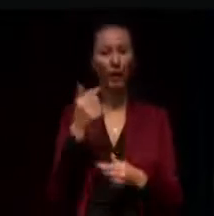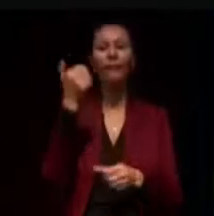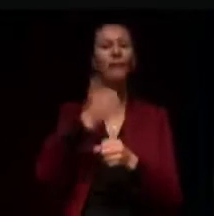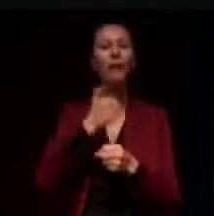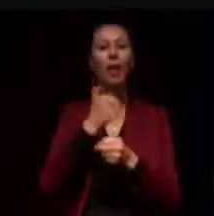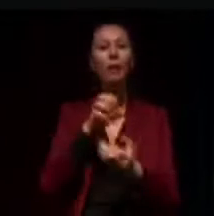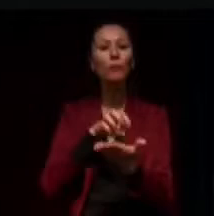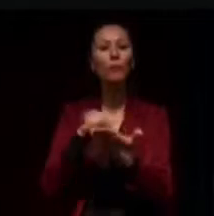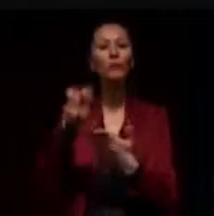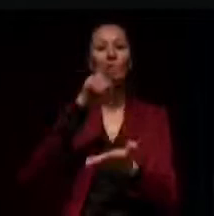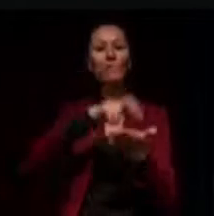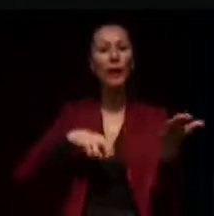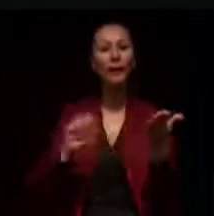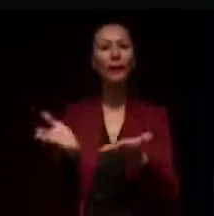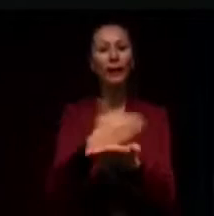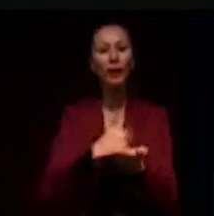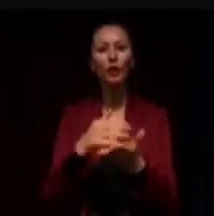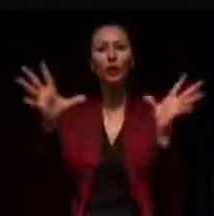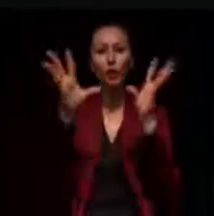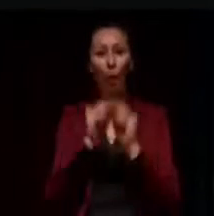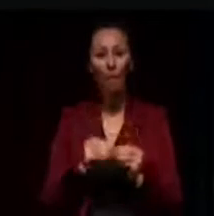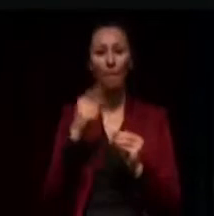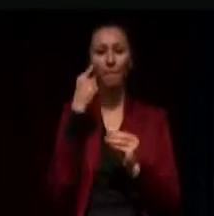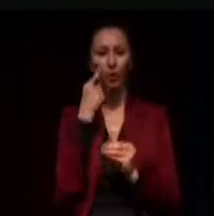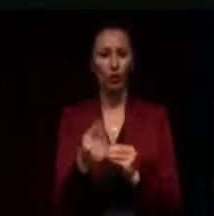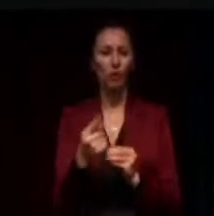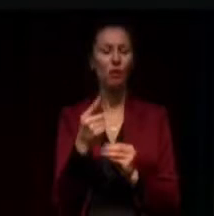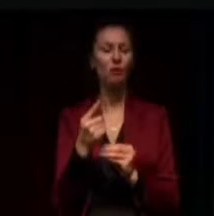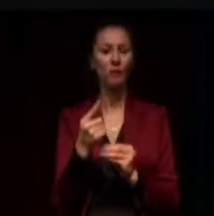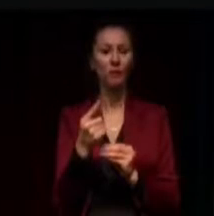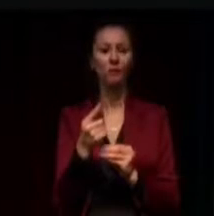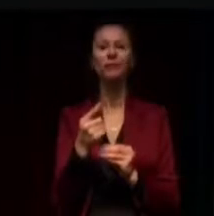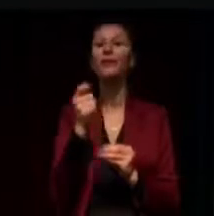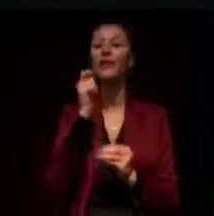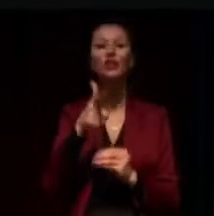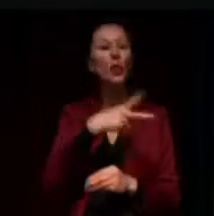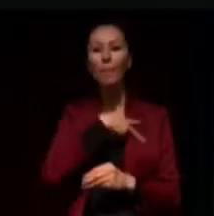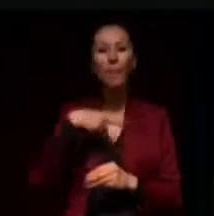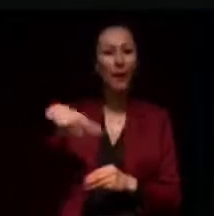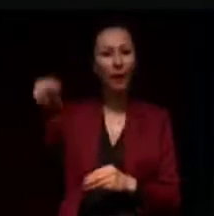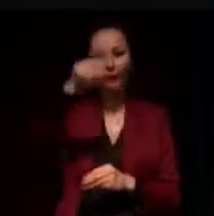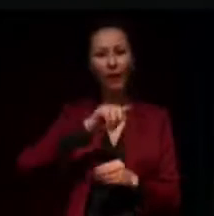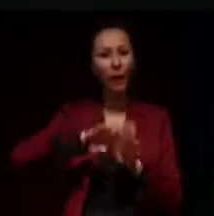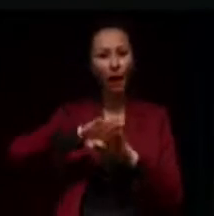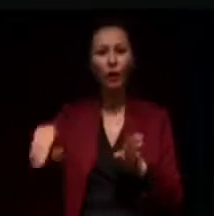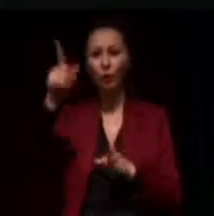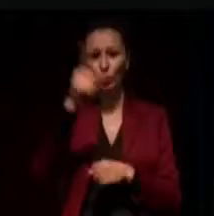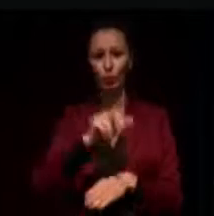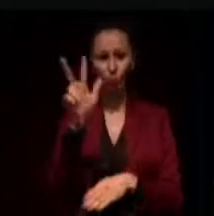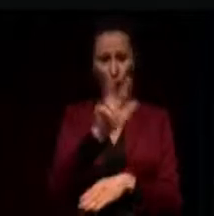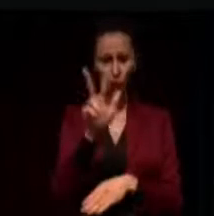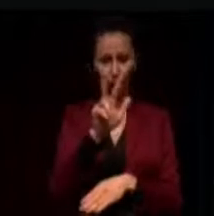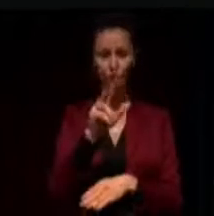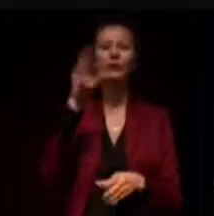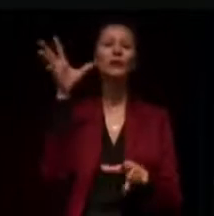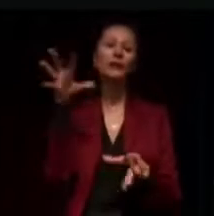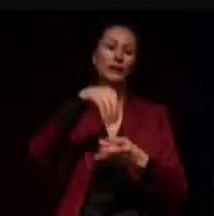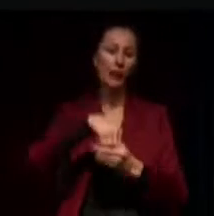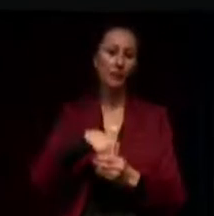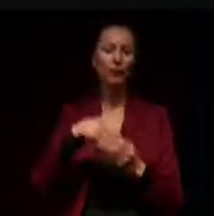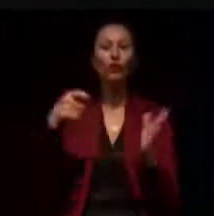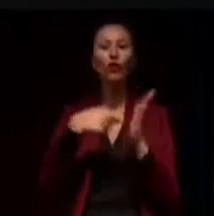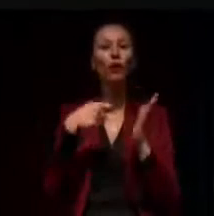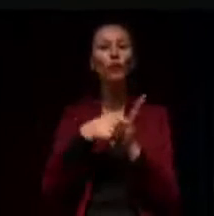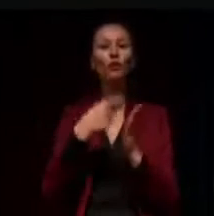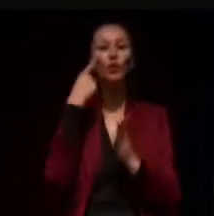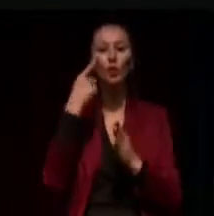genel bütçe vergi gelirleri tahsilat toplamı üzerinden ilçe belediyelerine ayrılan payların %30'unu içermektedir.